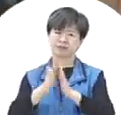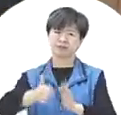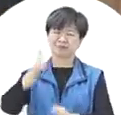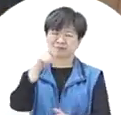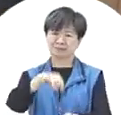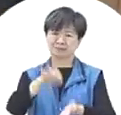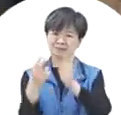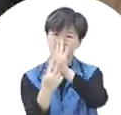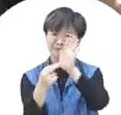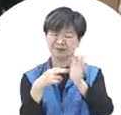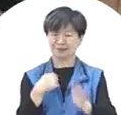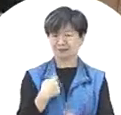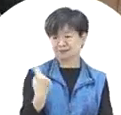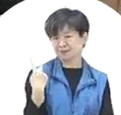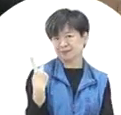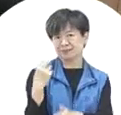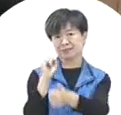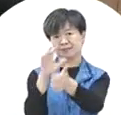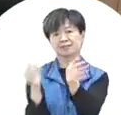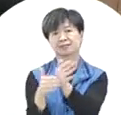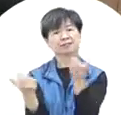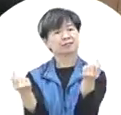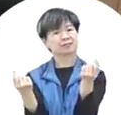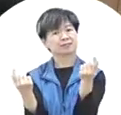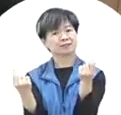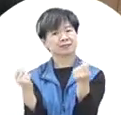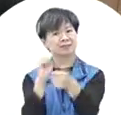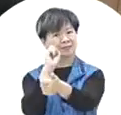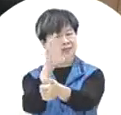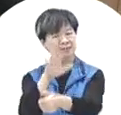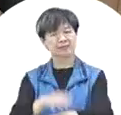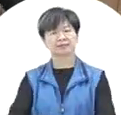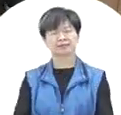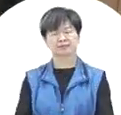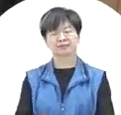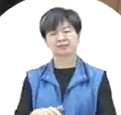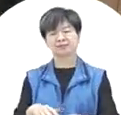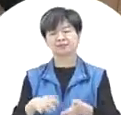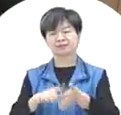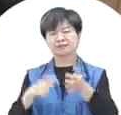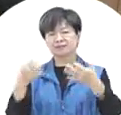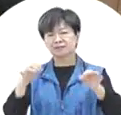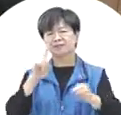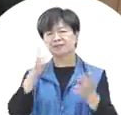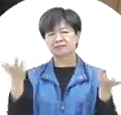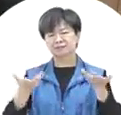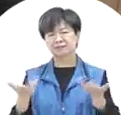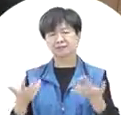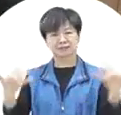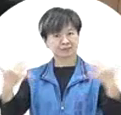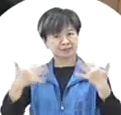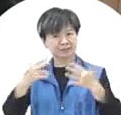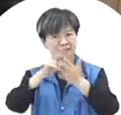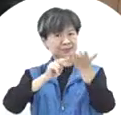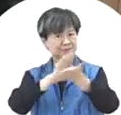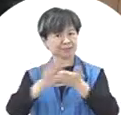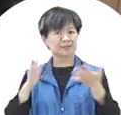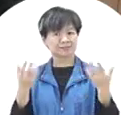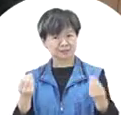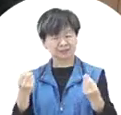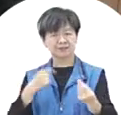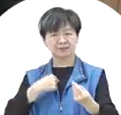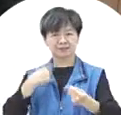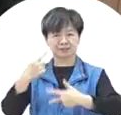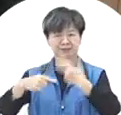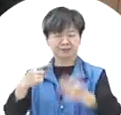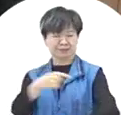是我前两天告诉您的， 没有， 所以我告诉您的一件很简单的事情， 不是议员， 问题并没有解决。我在这个礼拜